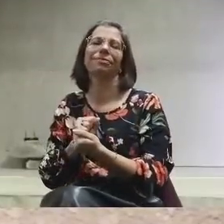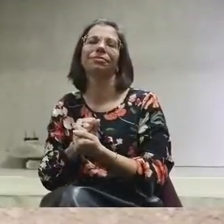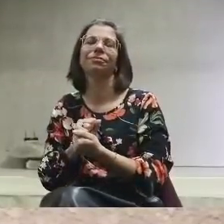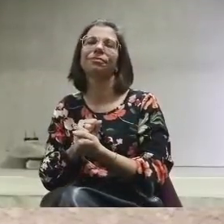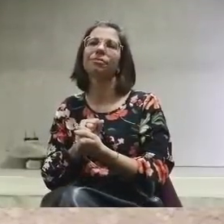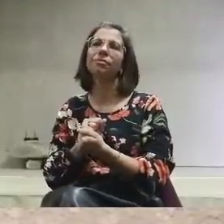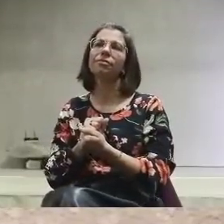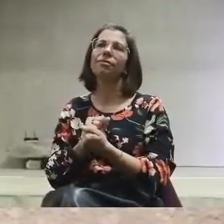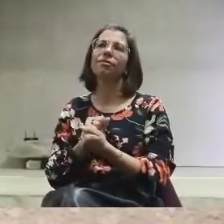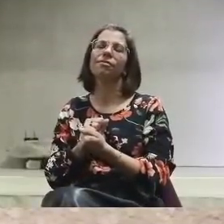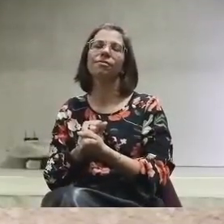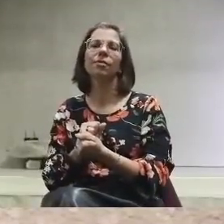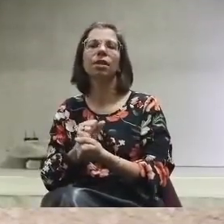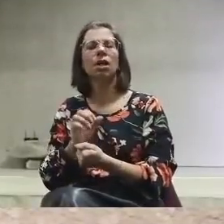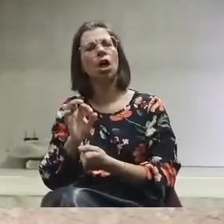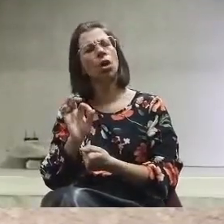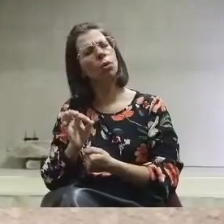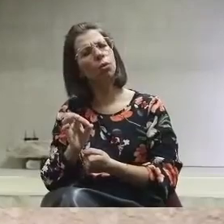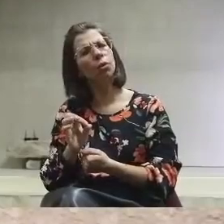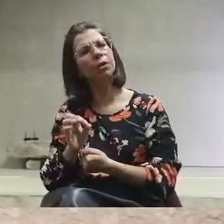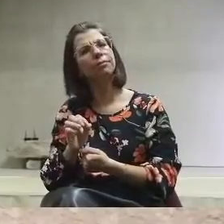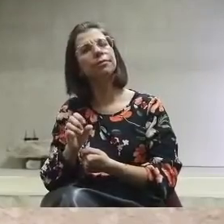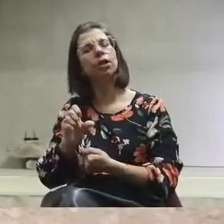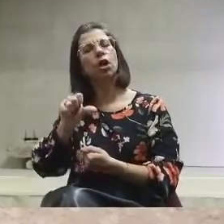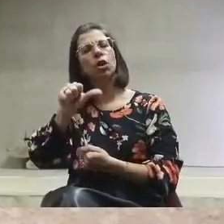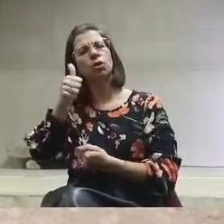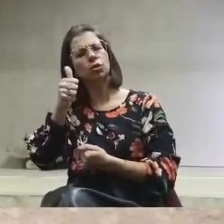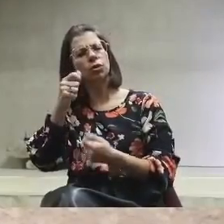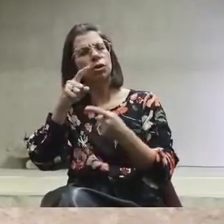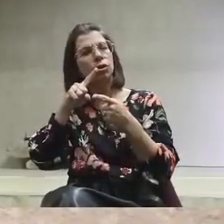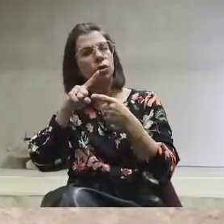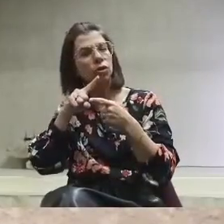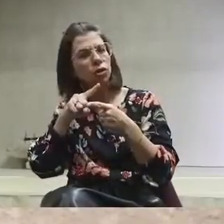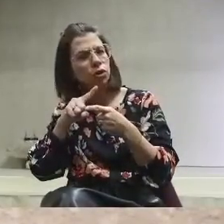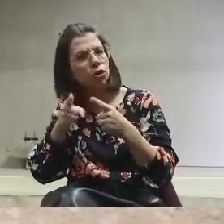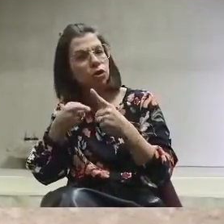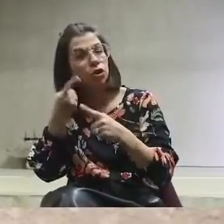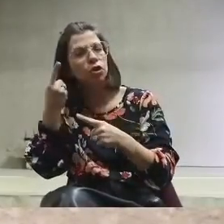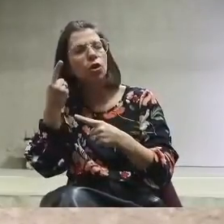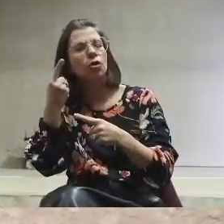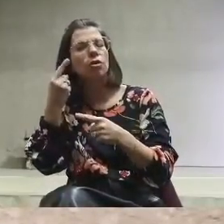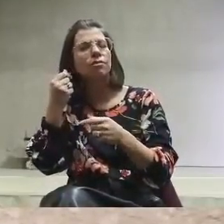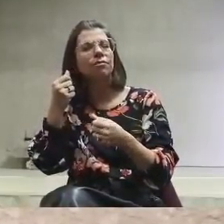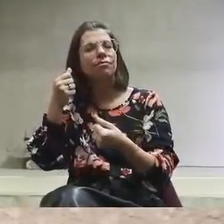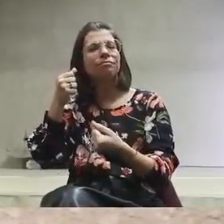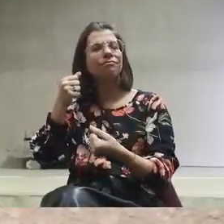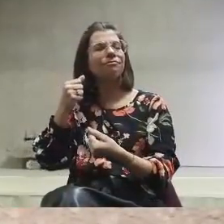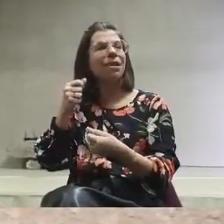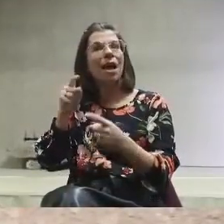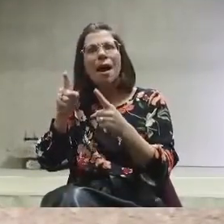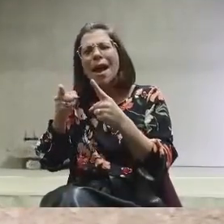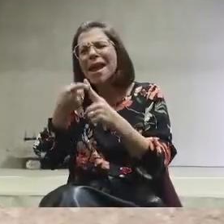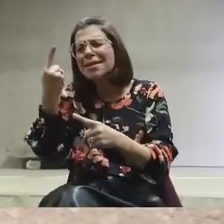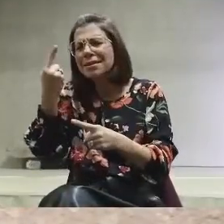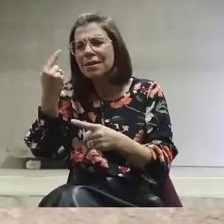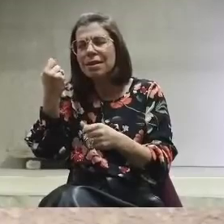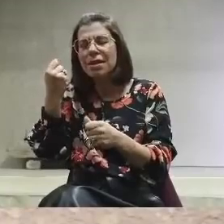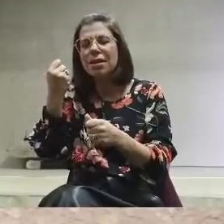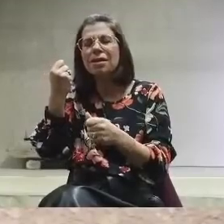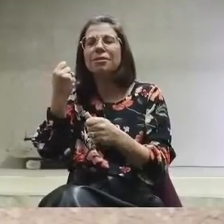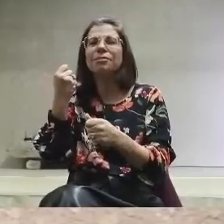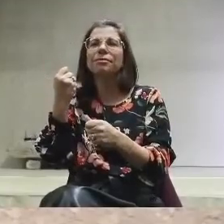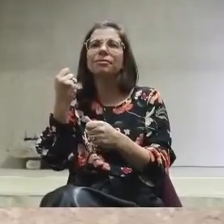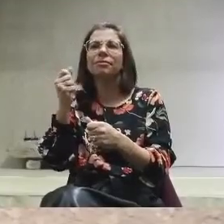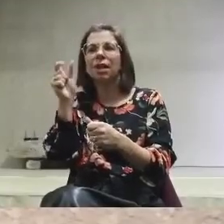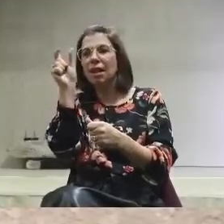Seigneur à cause d'une chose essentielle, qu'il ne faut pas oublier, qui est au centre du message de l'Évangile.